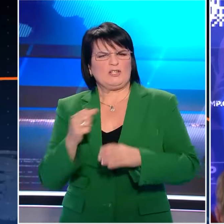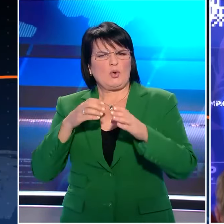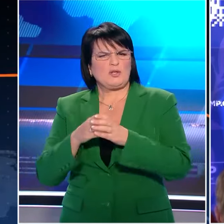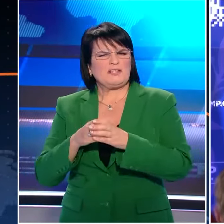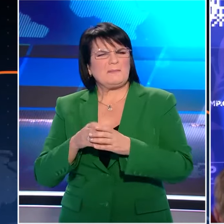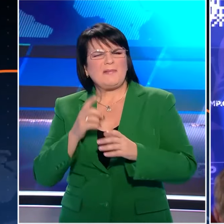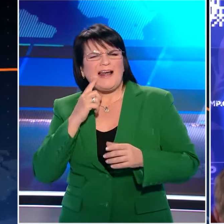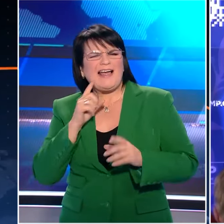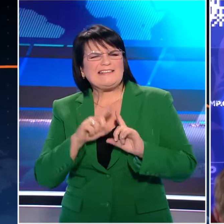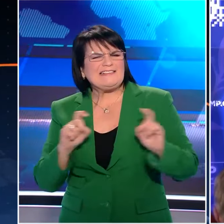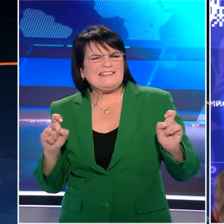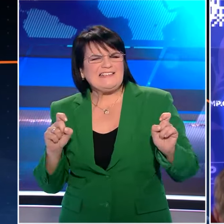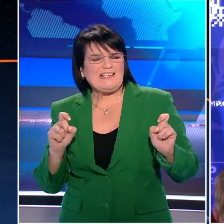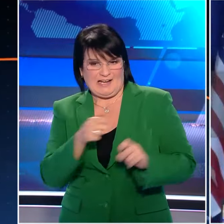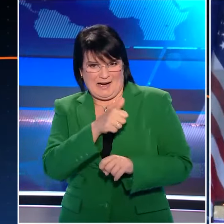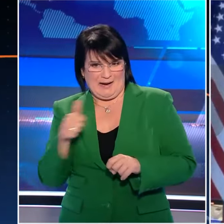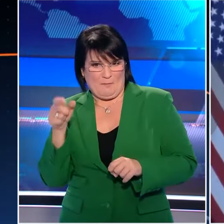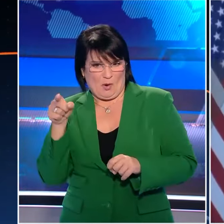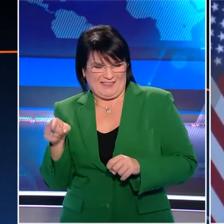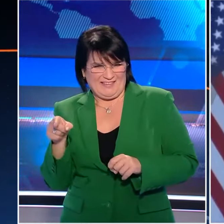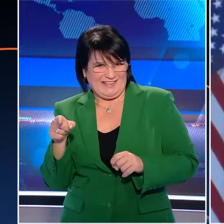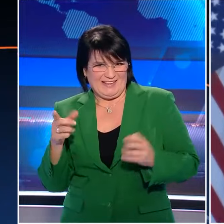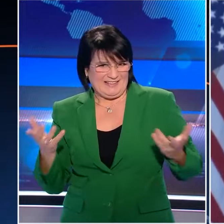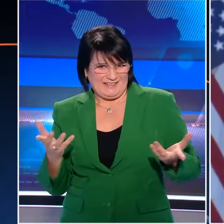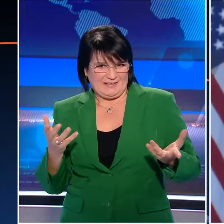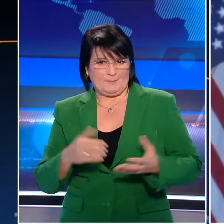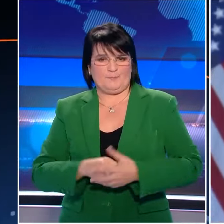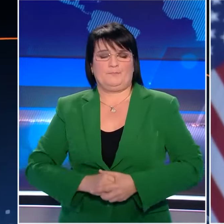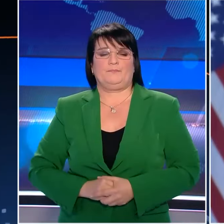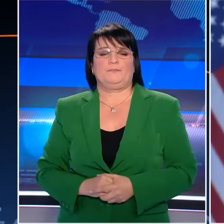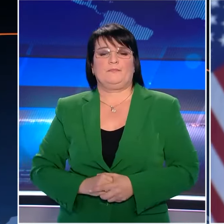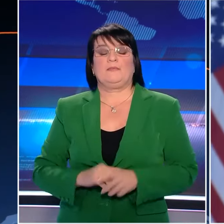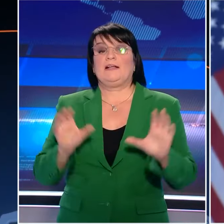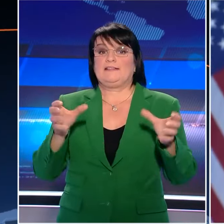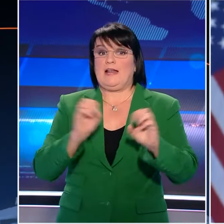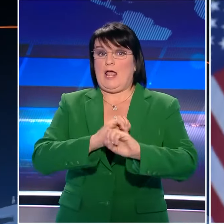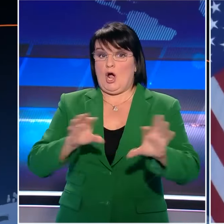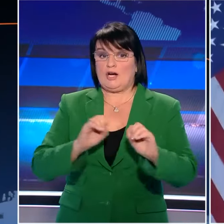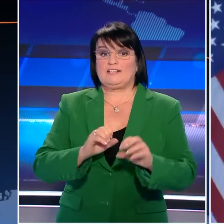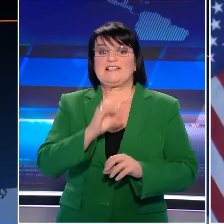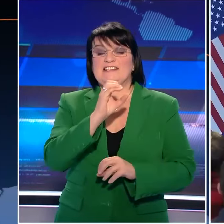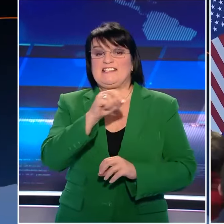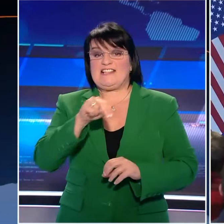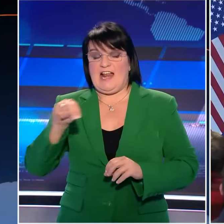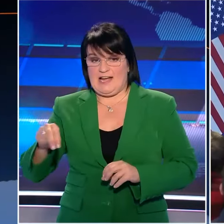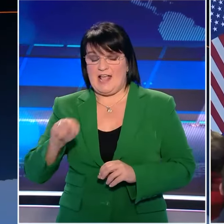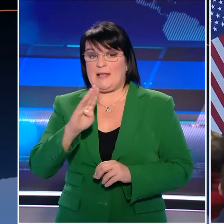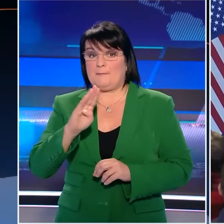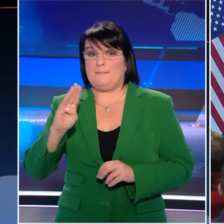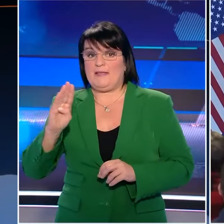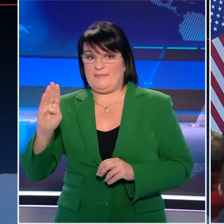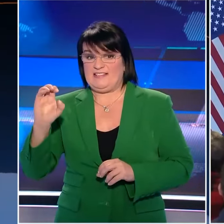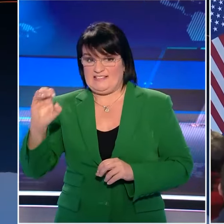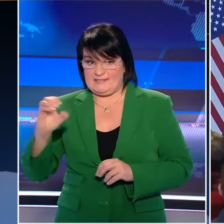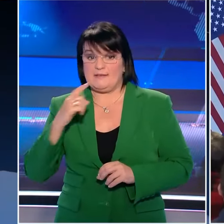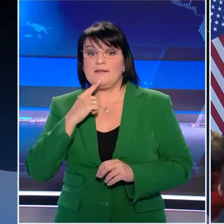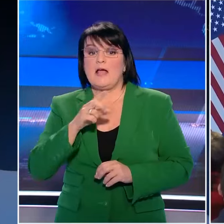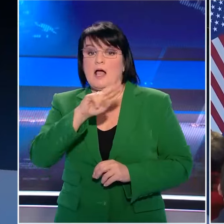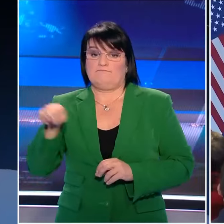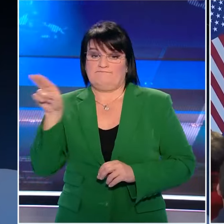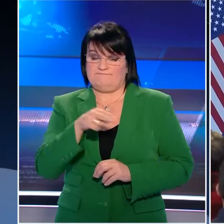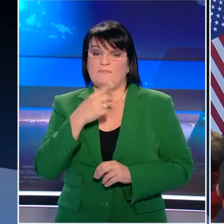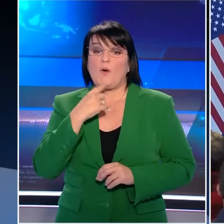that all about? You're the only one. Τα τηλεοπτικά δίκτυα ABC και CNN ακύρωσαν τις προγραμματισμένες τηλεμαχίες τους αφού η Χέιλι